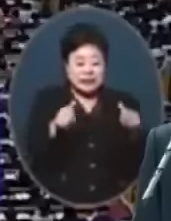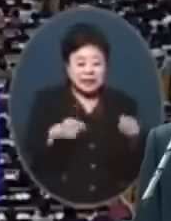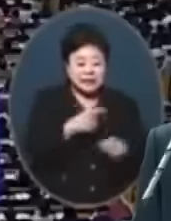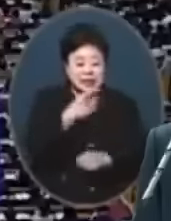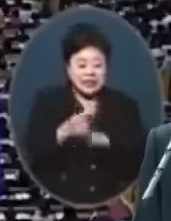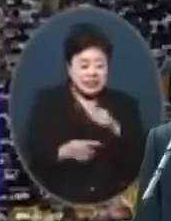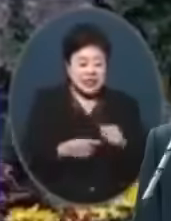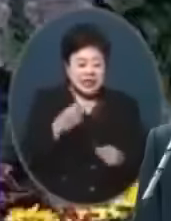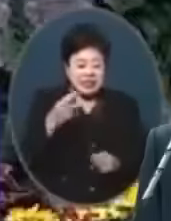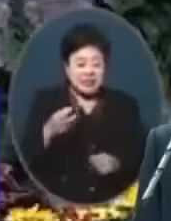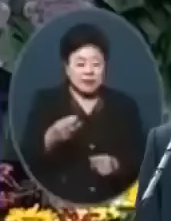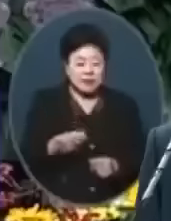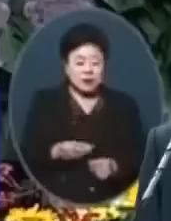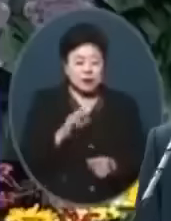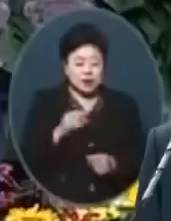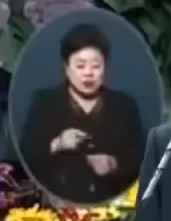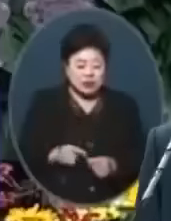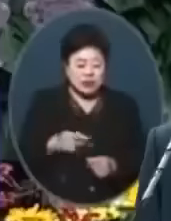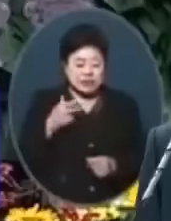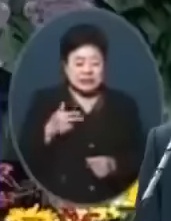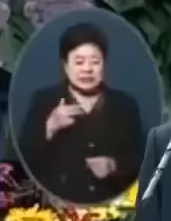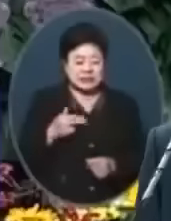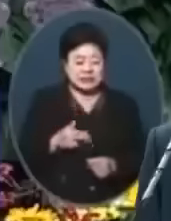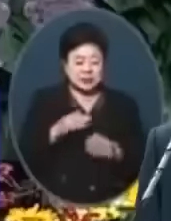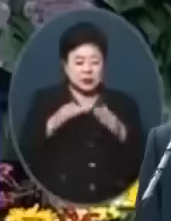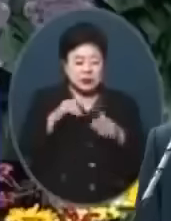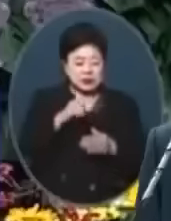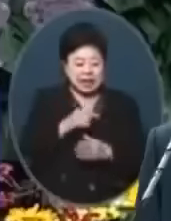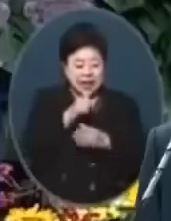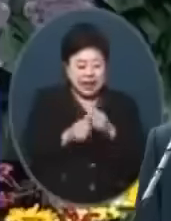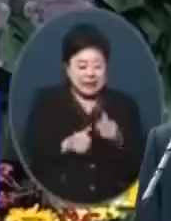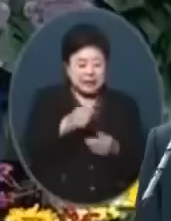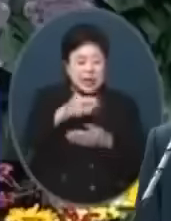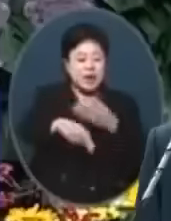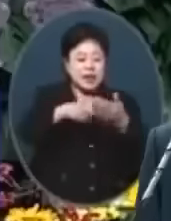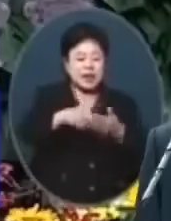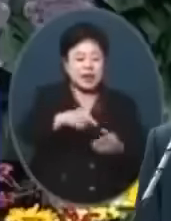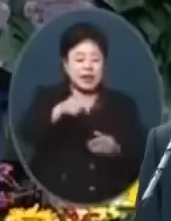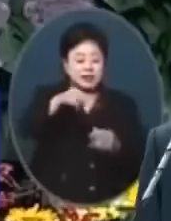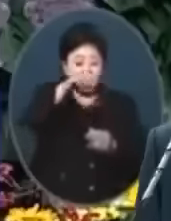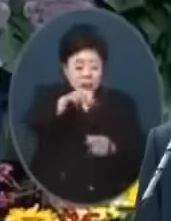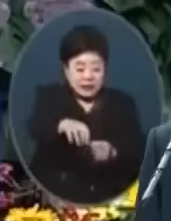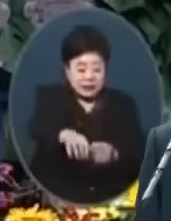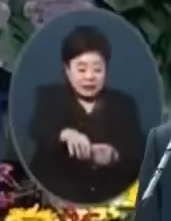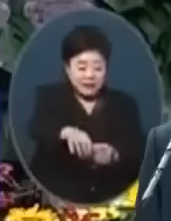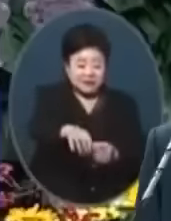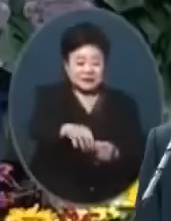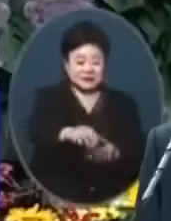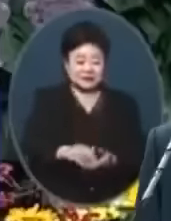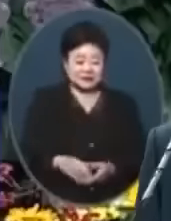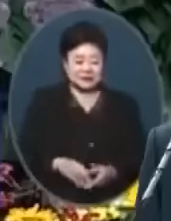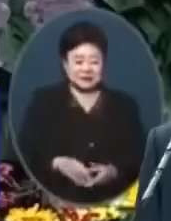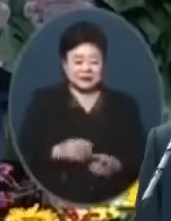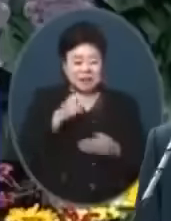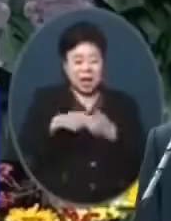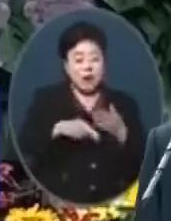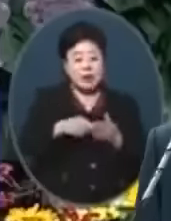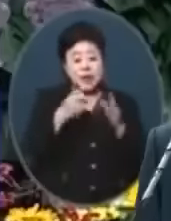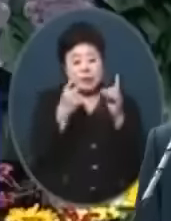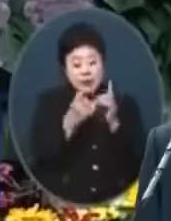1년에 세 번 곧 무교절과 칠칠절과 초막절에 내 하나님 야훼께서 택하신 곳에 야훼를